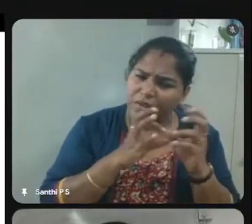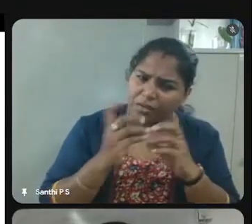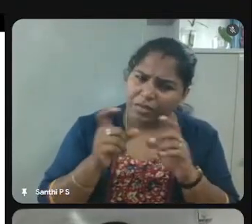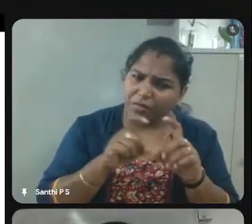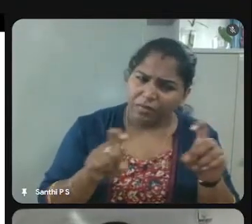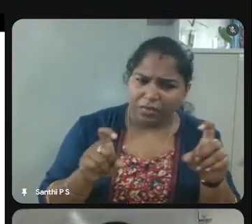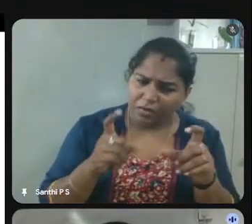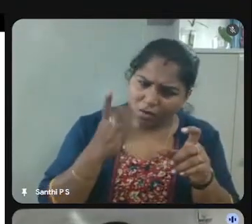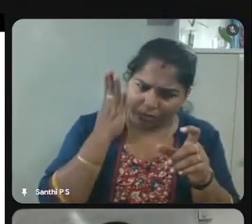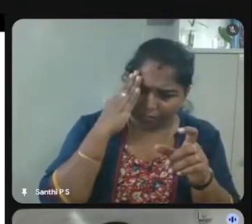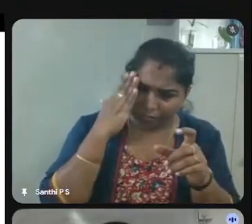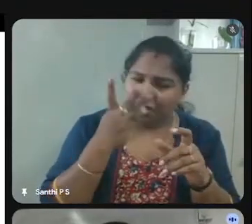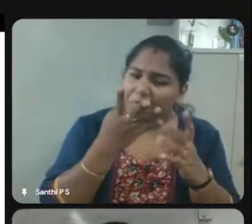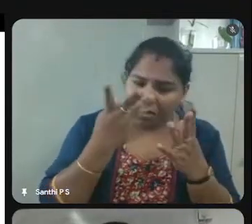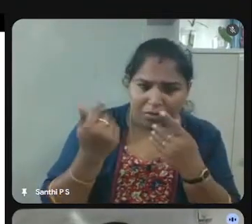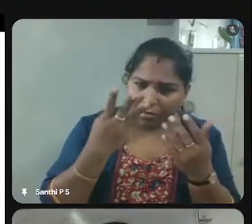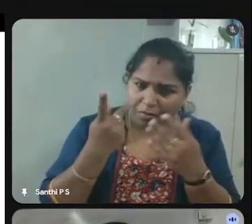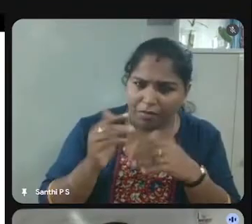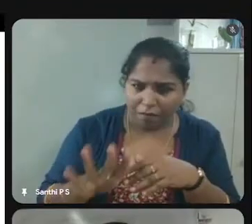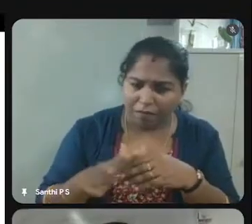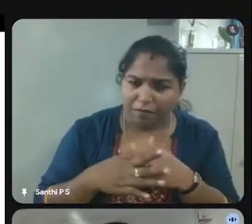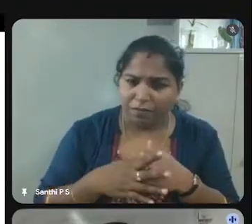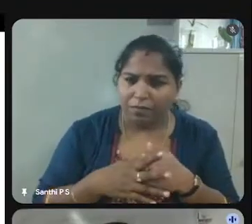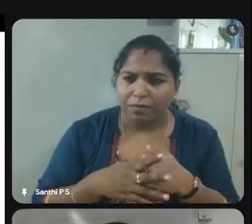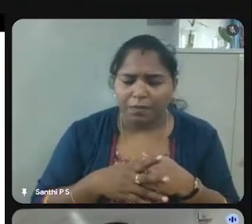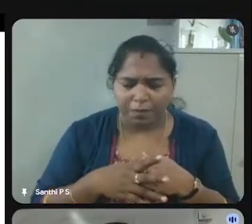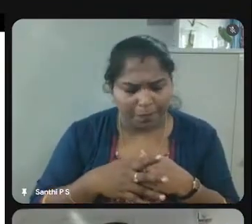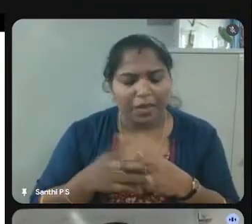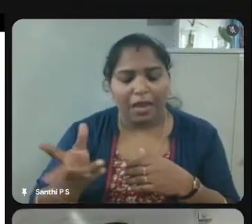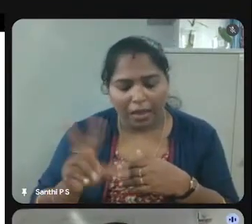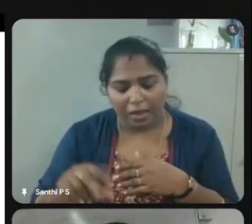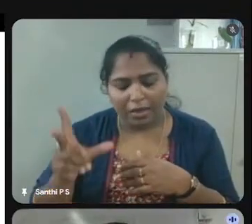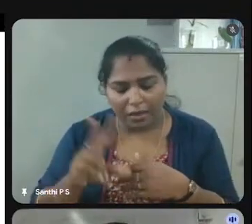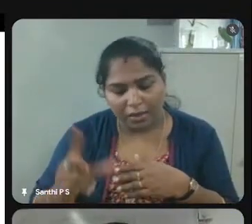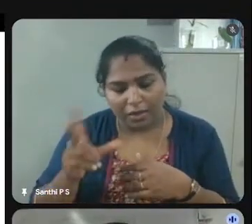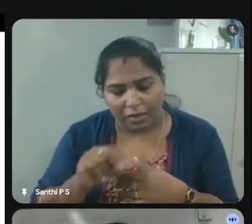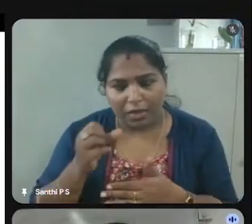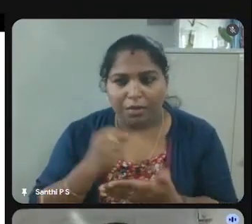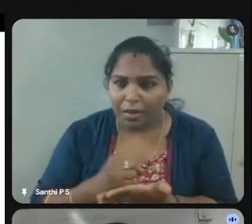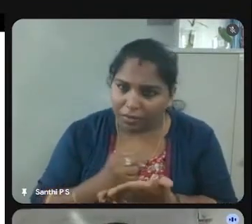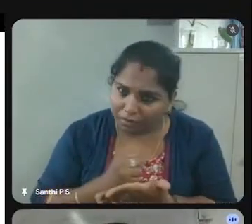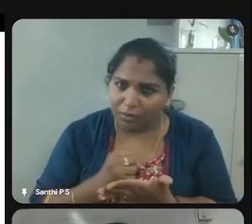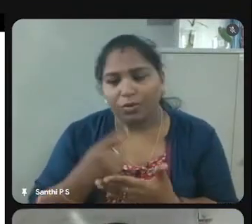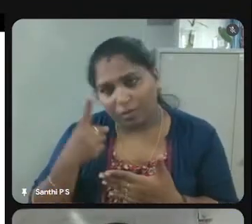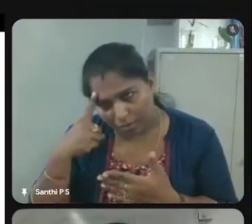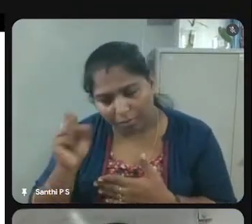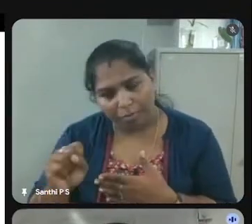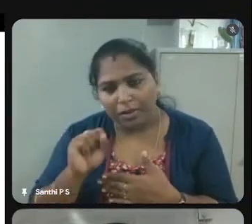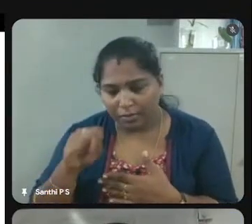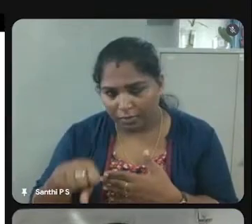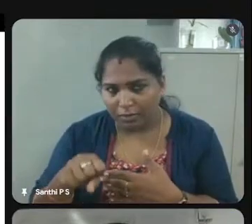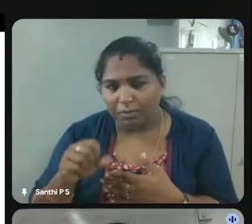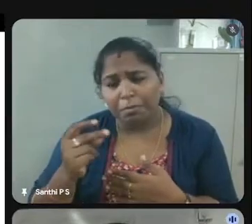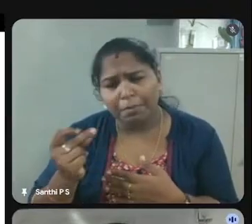അവിടെ തൊട്ടേ മറവിയുണ്ട് ആൾക്ക്. സമയമാകുമ്പോ നമ്മള് റിപ്പീറ്റ് ചെയ്ത് ചെയ്യിക്കുന്നത് കൊണ്ട് മാത്രമാണ്